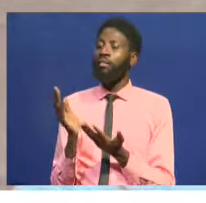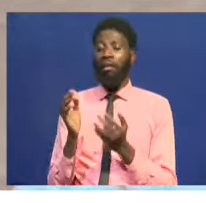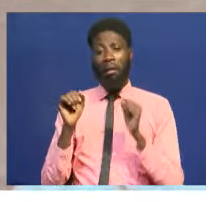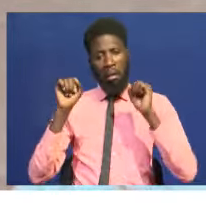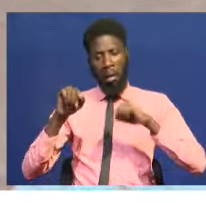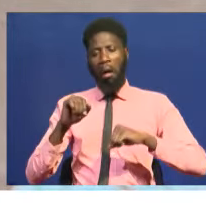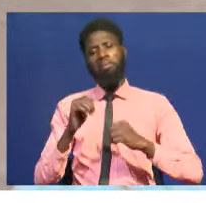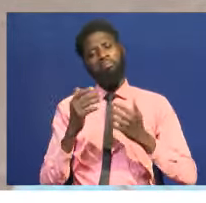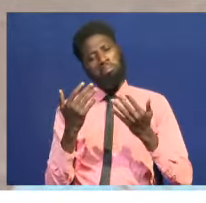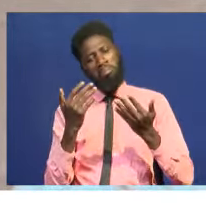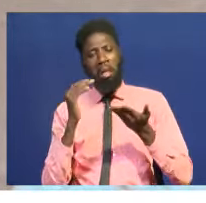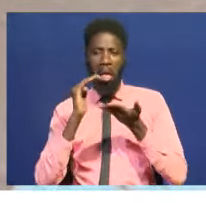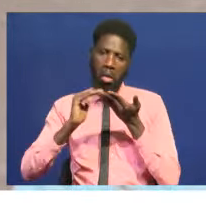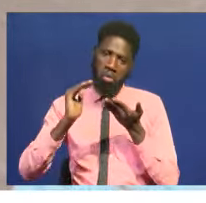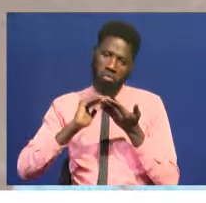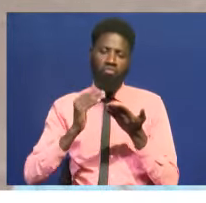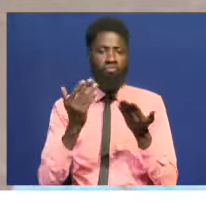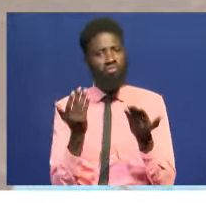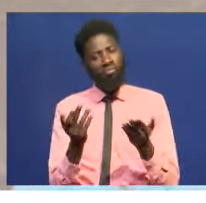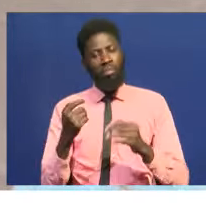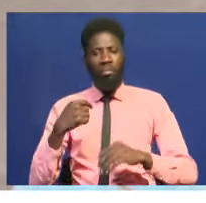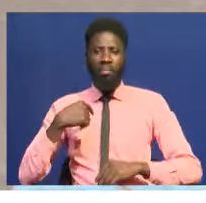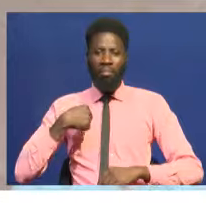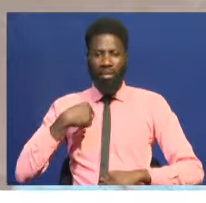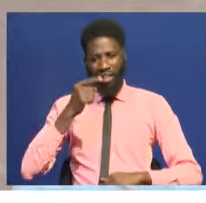from a village